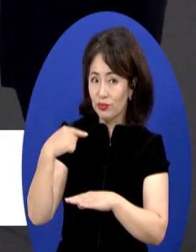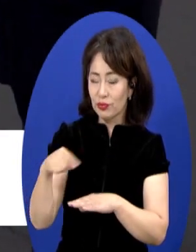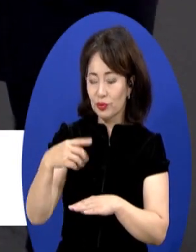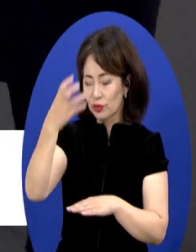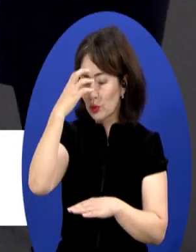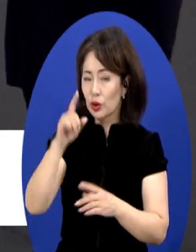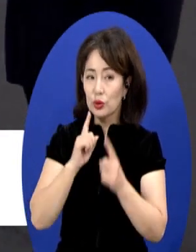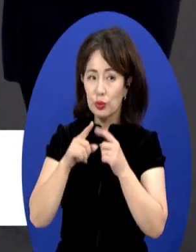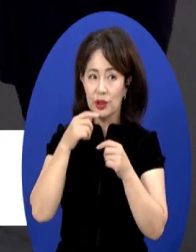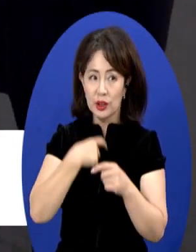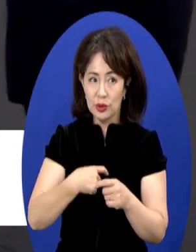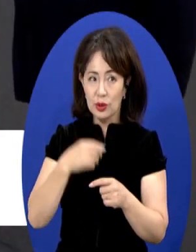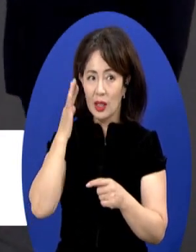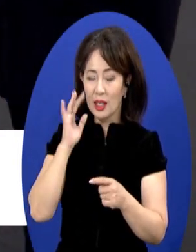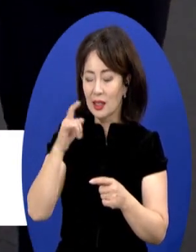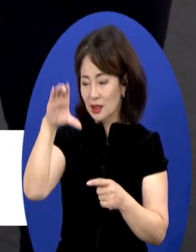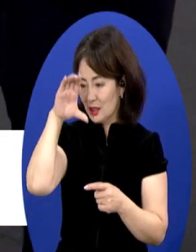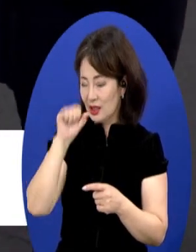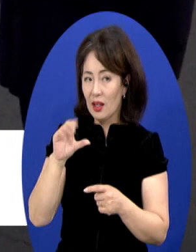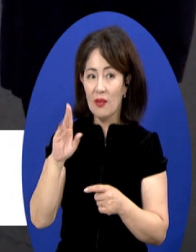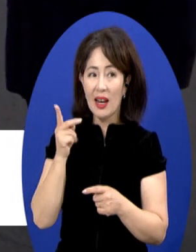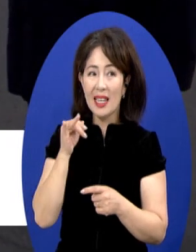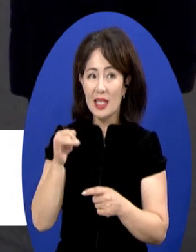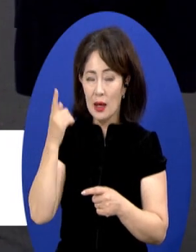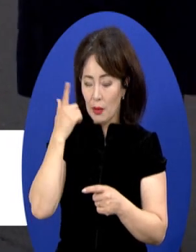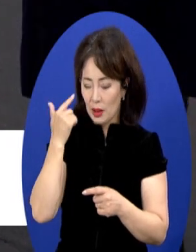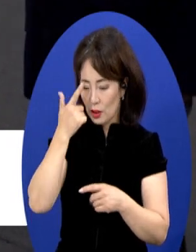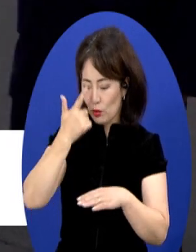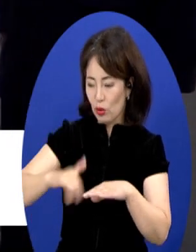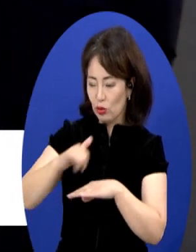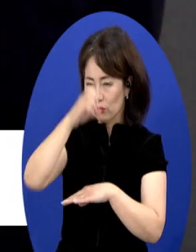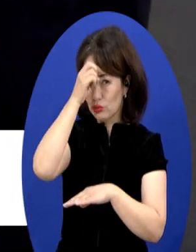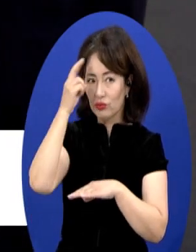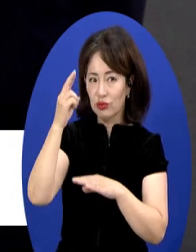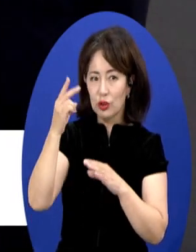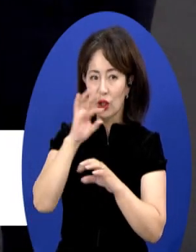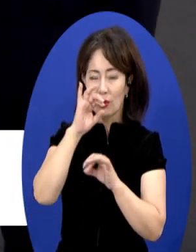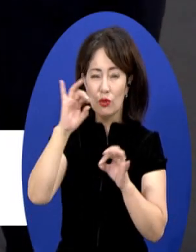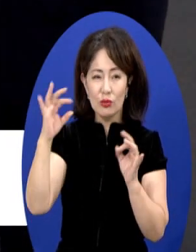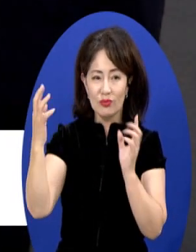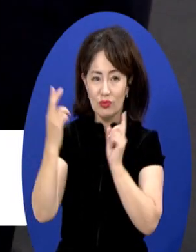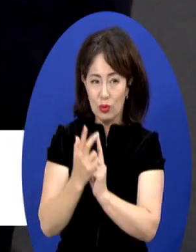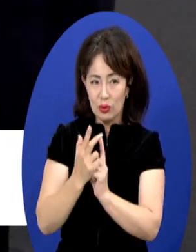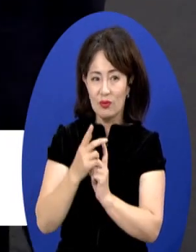төрийн зөвлөлийн гишүүн гадаад хэргийн сайд Ван И маргааш Монгол улсын төр засгийн тэргүүнүүдэд бараалах юм аа.